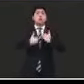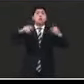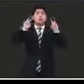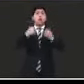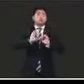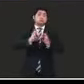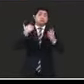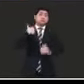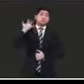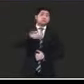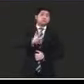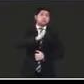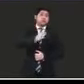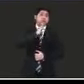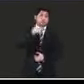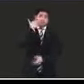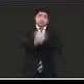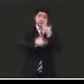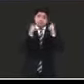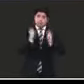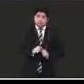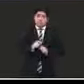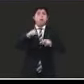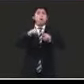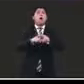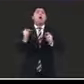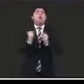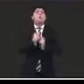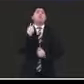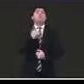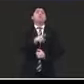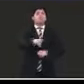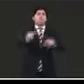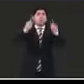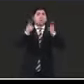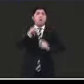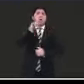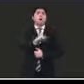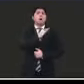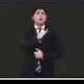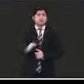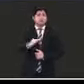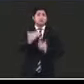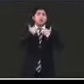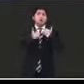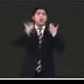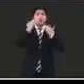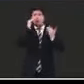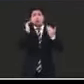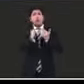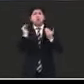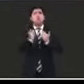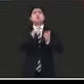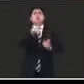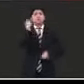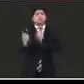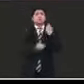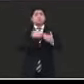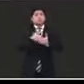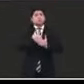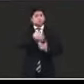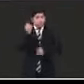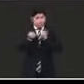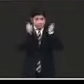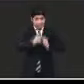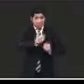istediğimizi söyledik Avrupa Birliği'nin bu konuda haksız ve Hukuksuz girişimlere destek olmak